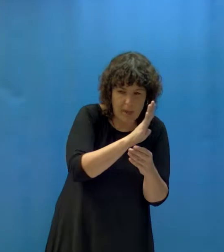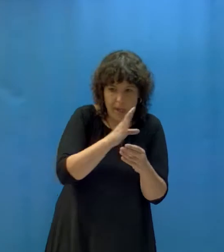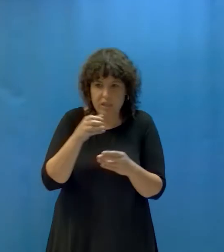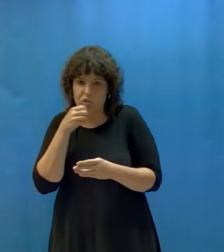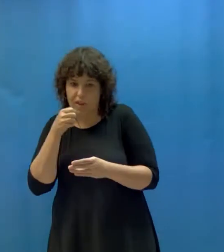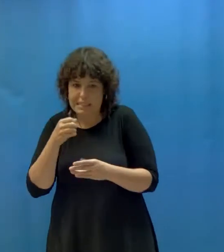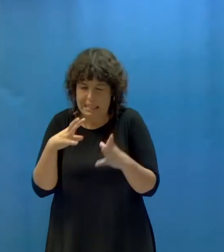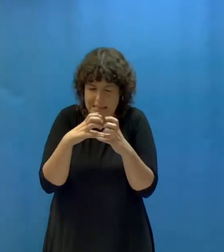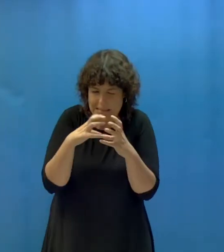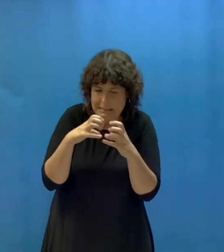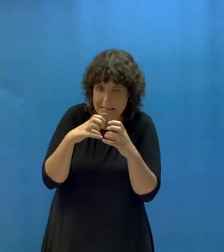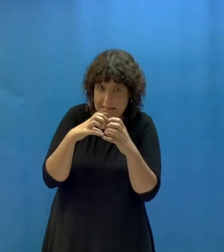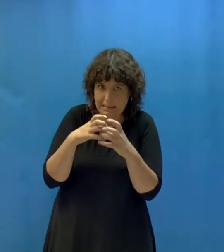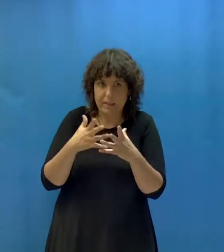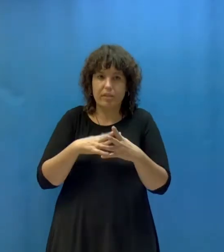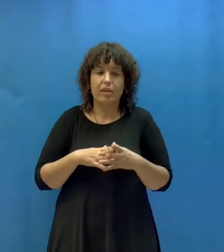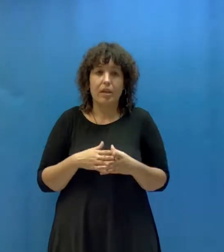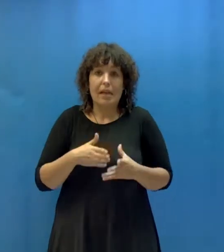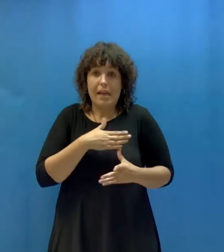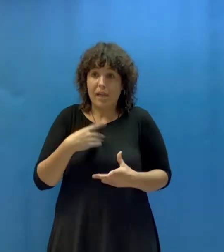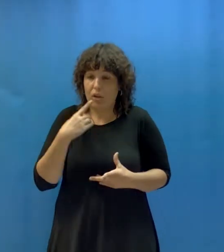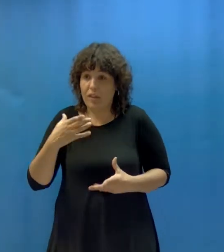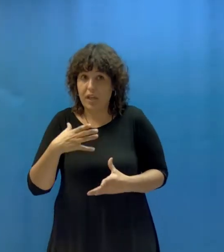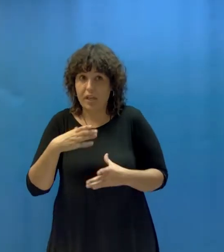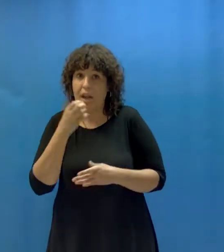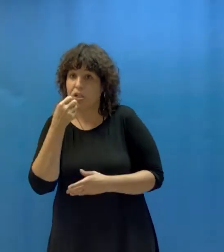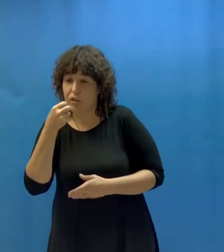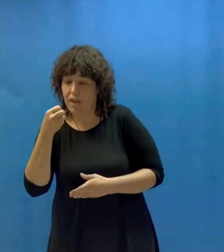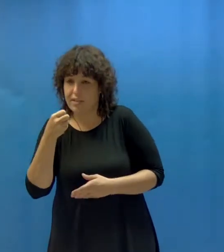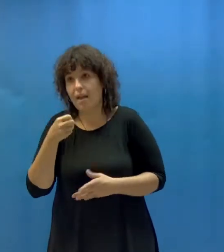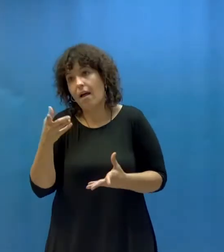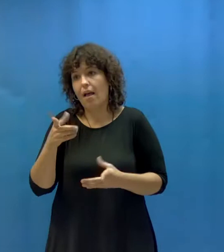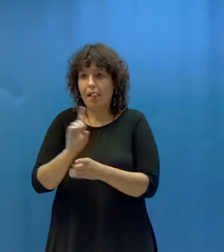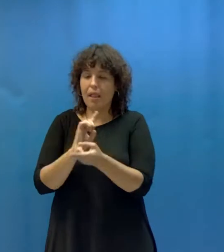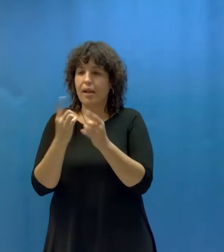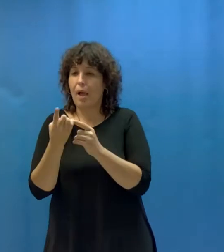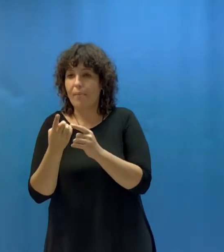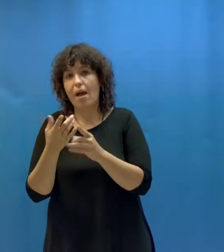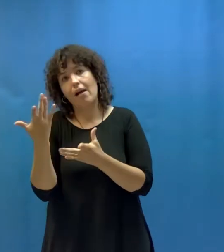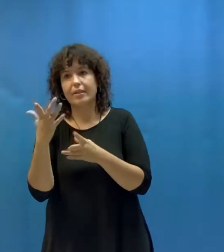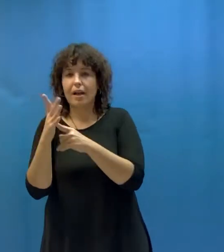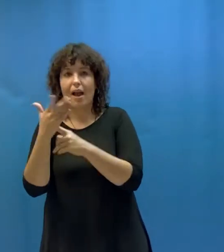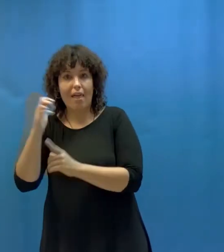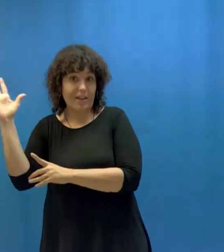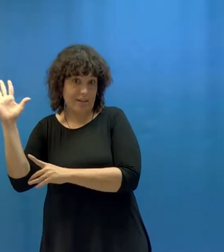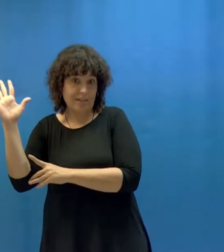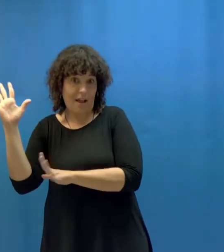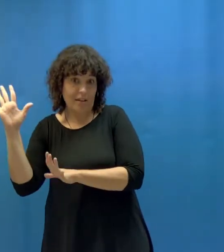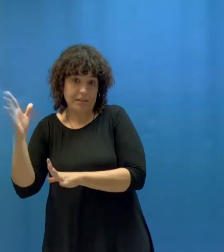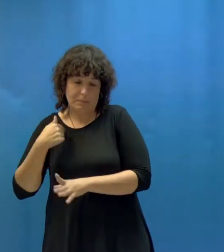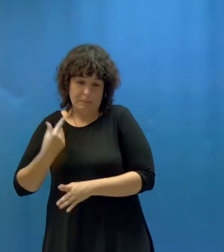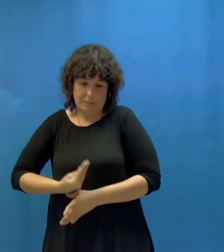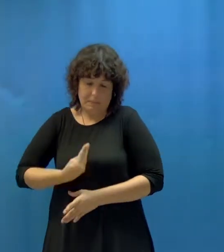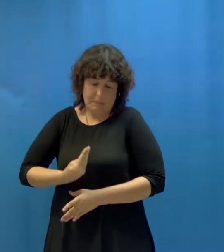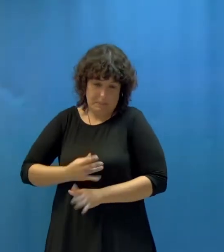recordar-li al Partit Socialista les conseqüències dels seus viratges a la dreta i de certes coalicions que han obtingut els seus companys alemanys, amb una preocupant desfeta